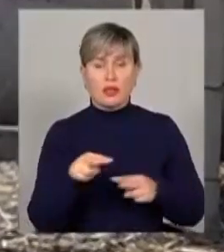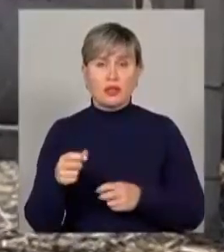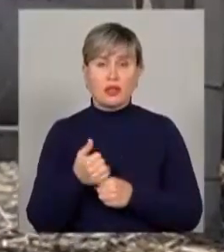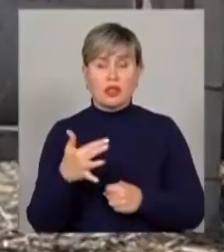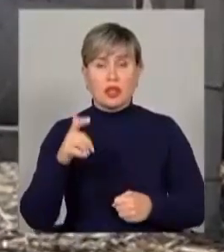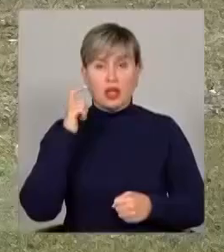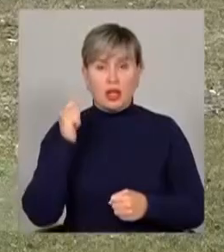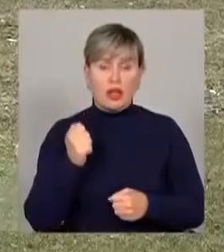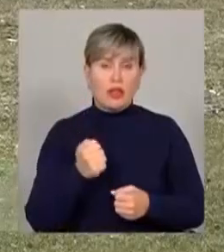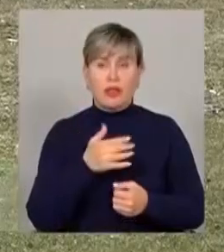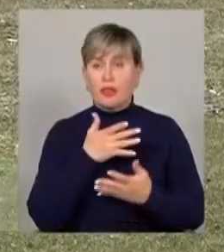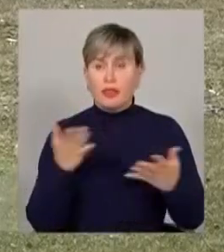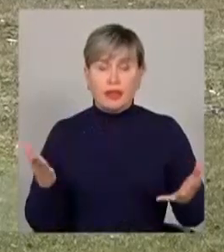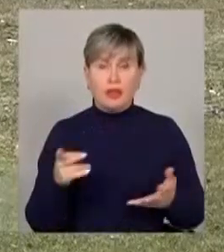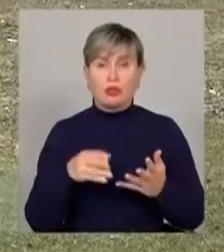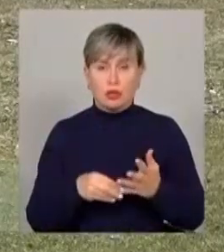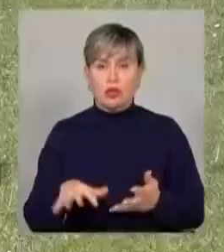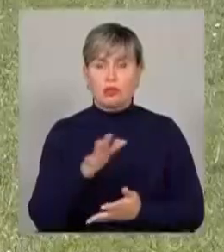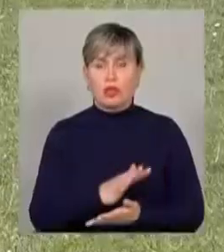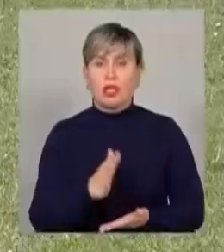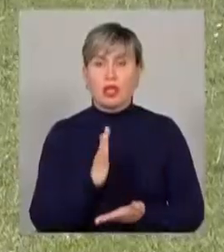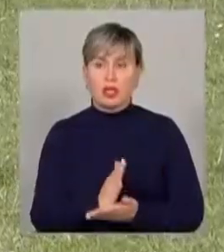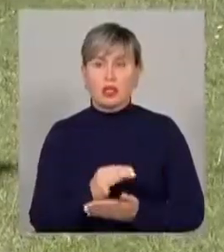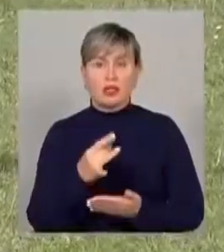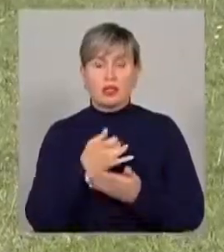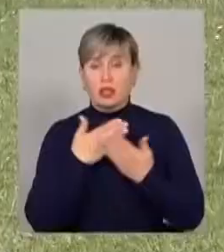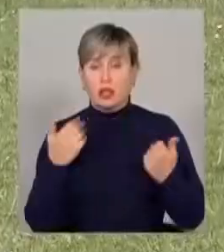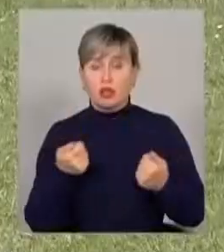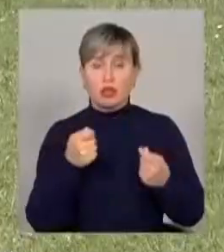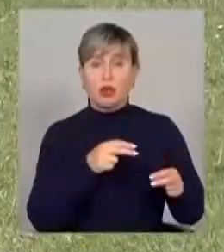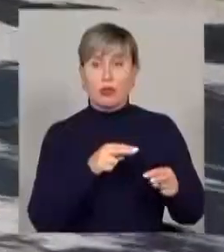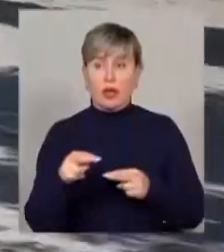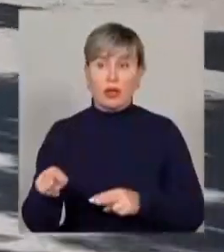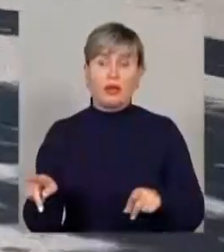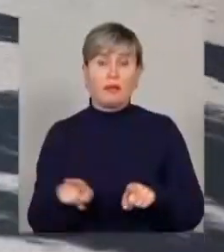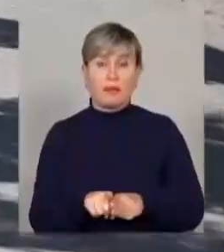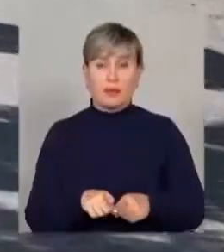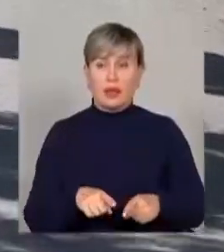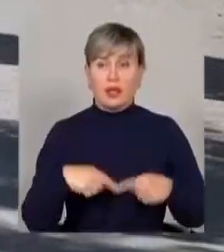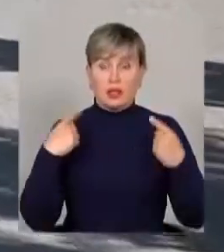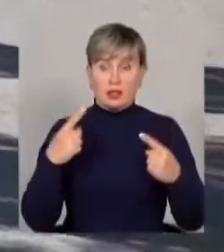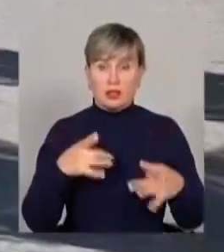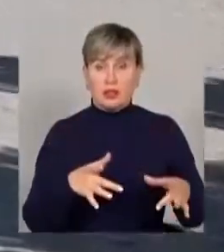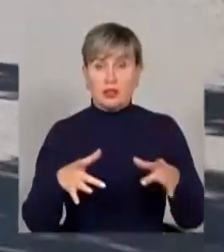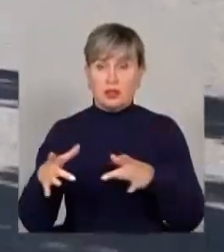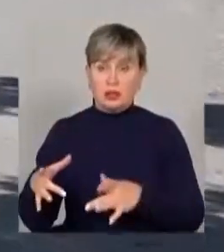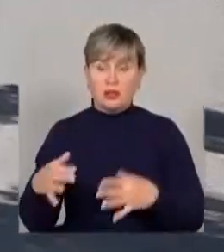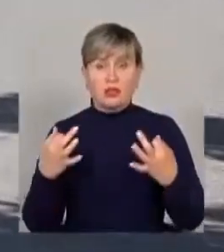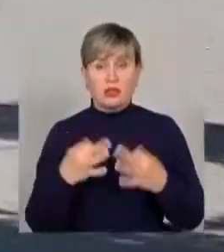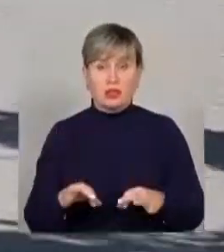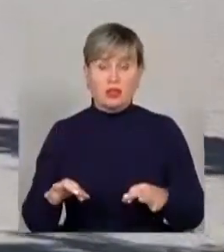лет негде. Хотя земля есть. Из-за отсутствия пастбищ вот так стадо коров и табуны лошадей